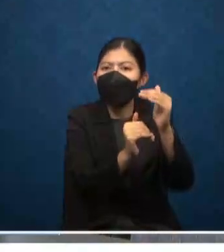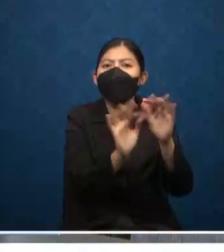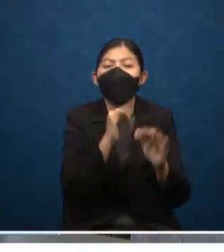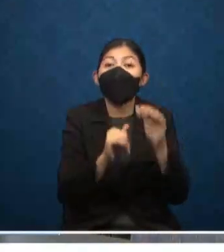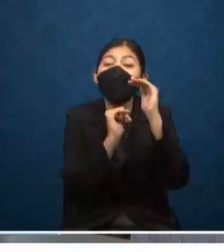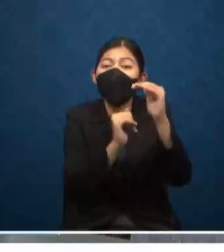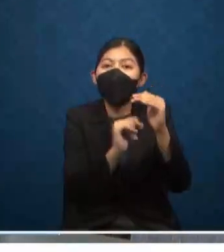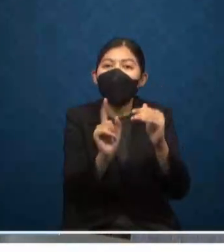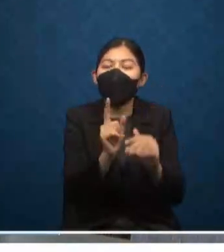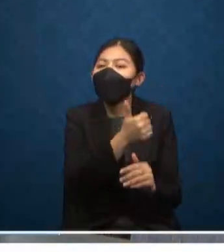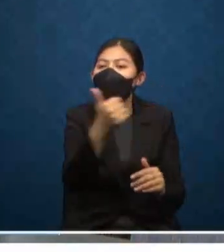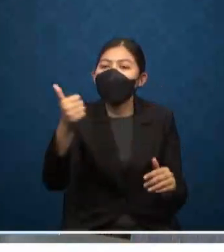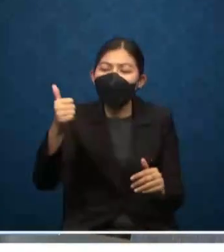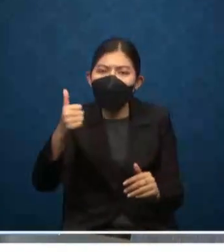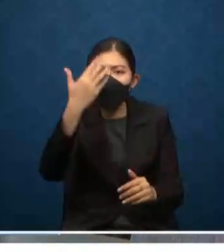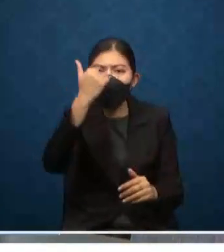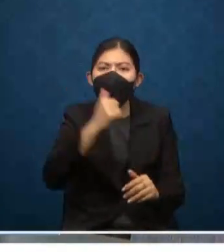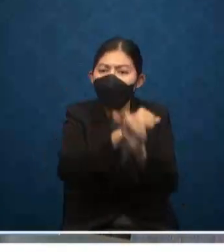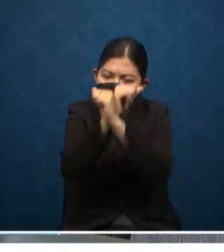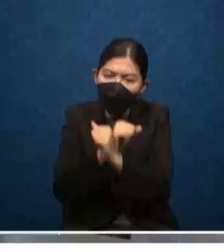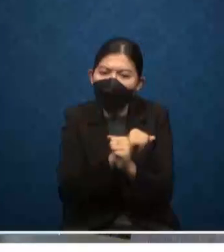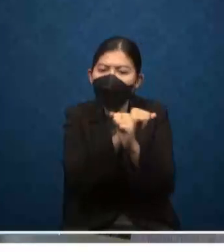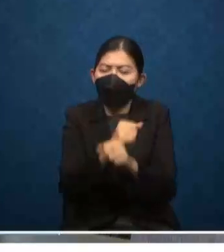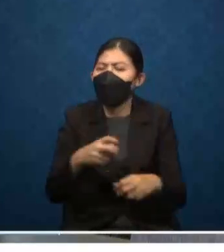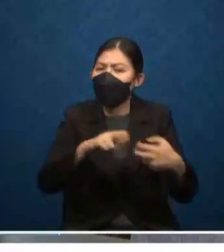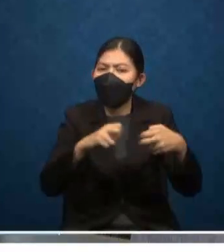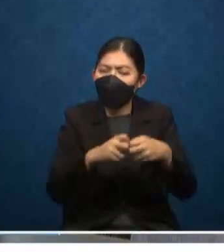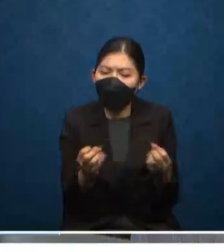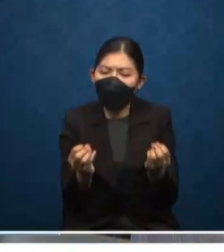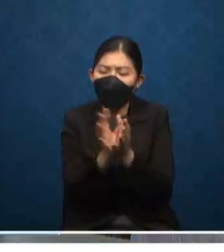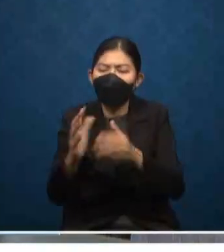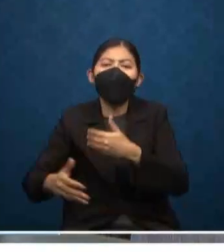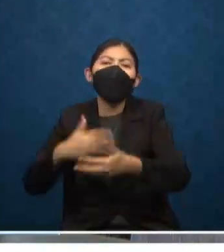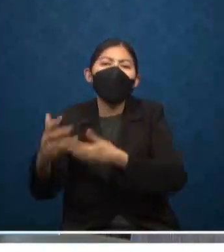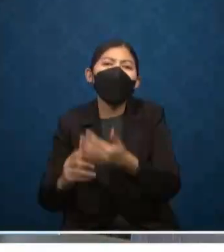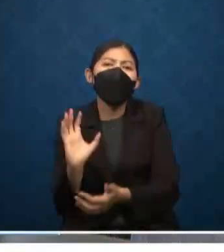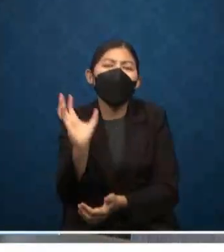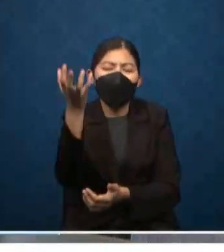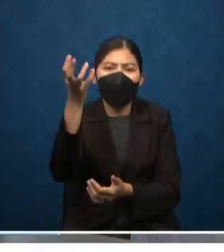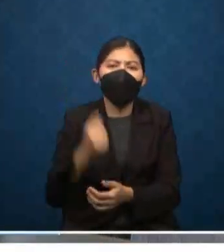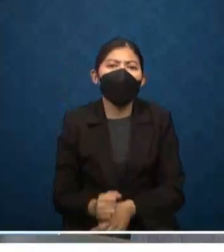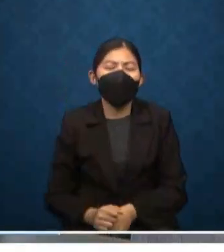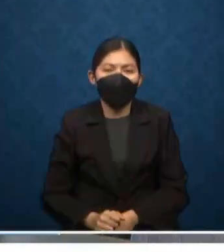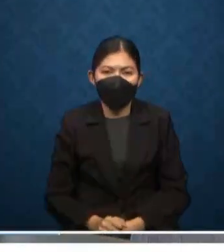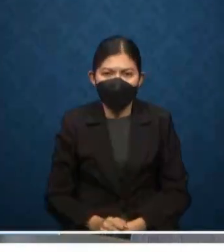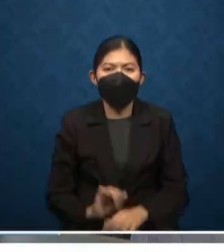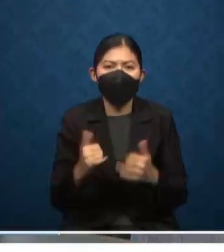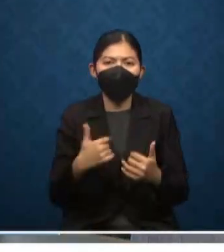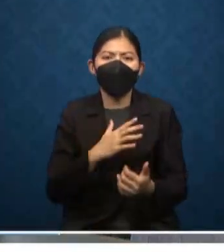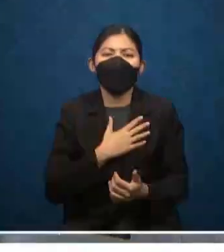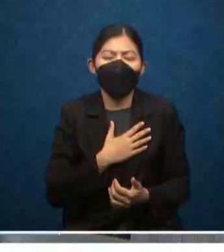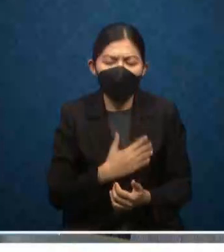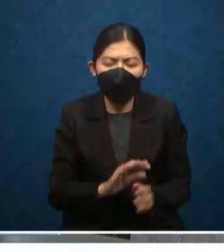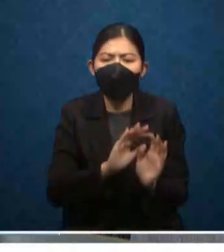ำหนดหลักเกณฑ์อื่นเพื่อไม่ให้มีปัญหากับองค์การการค้าโลกในพันธกรณีต่างๆจึงขอความกรุณ